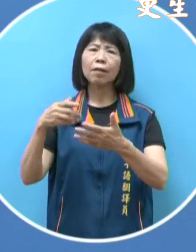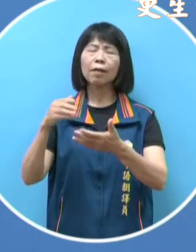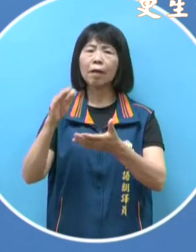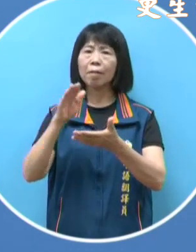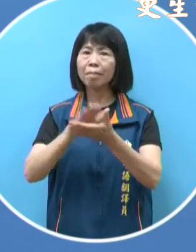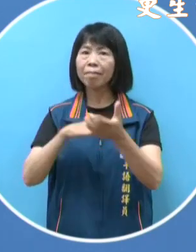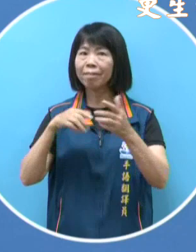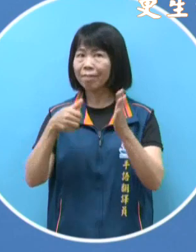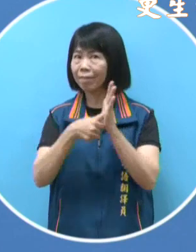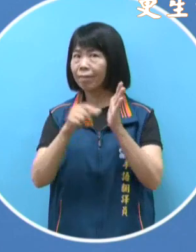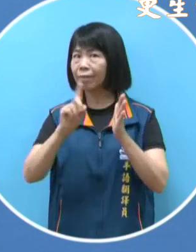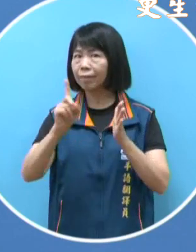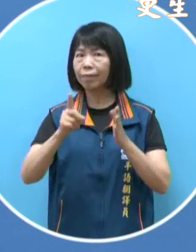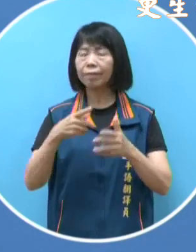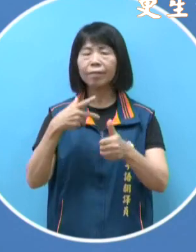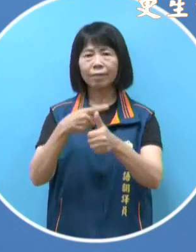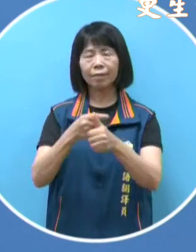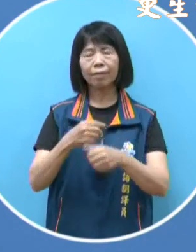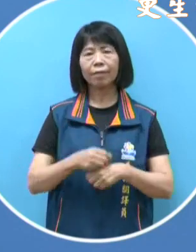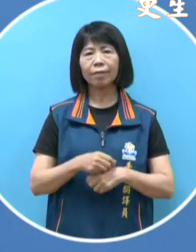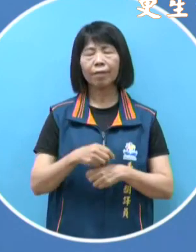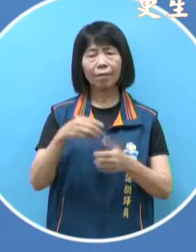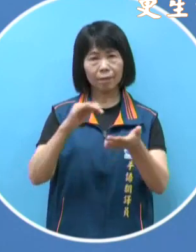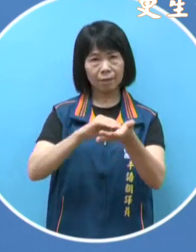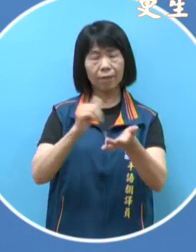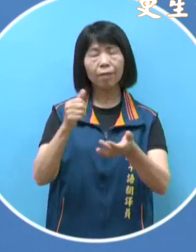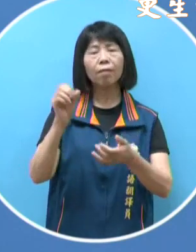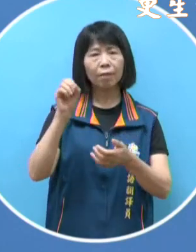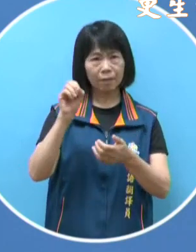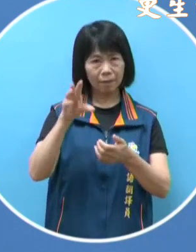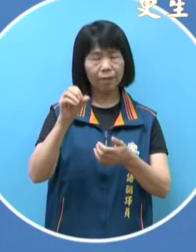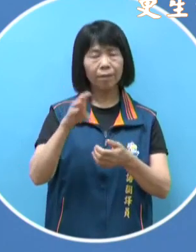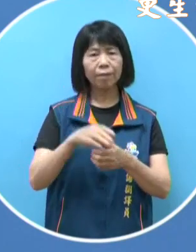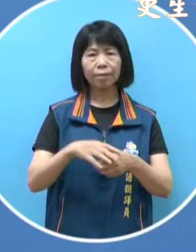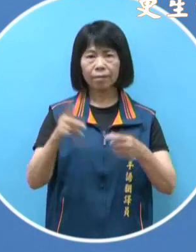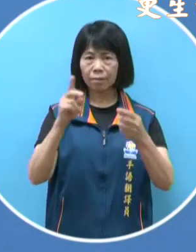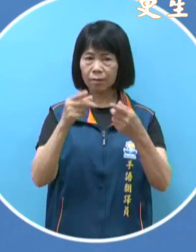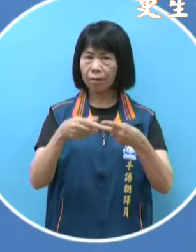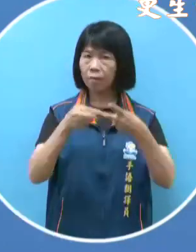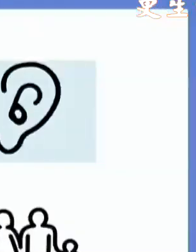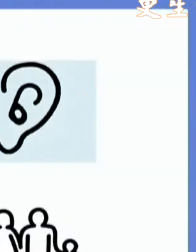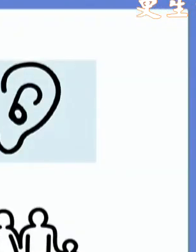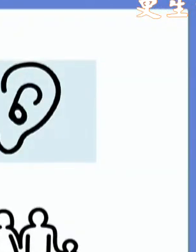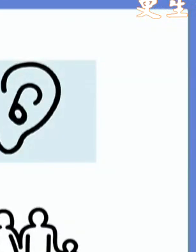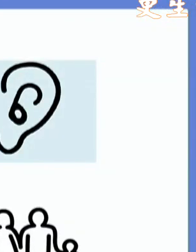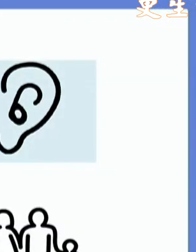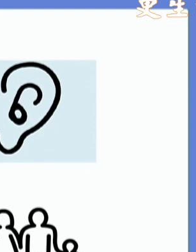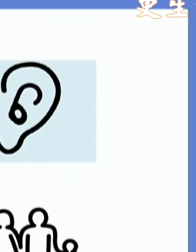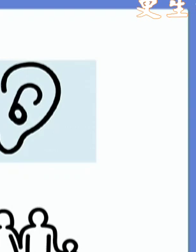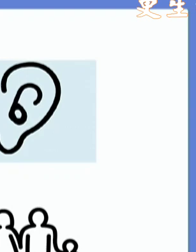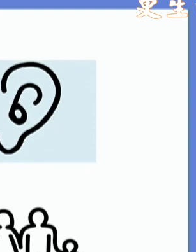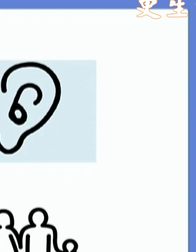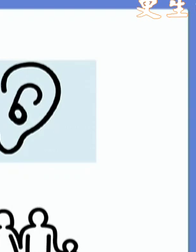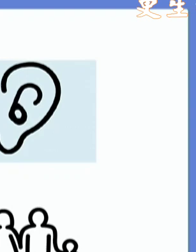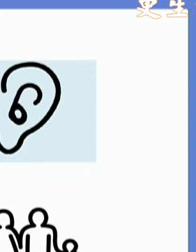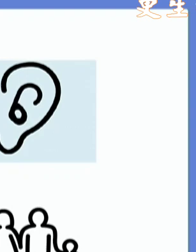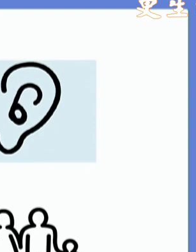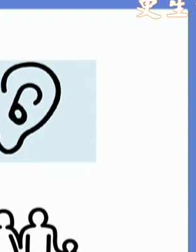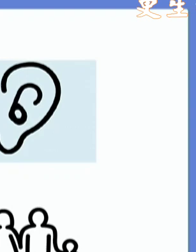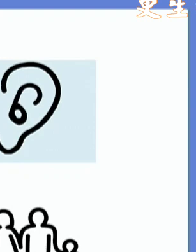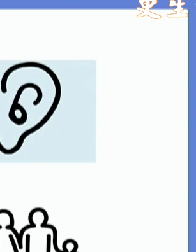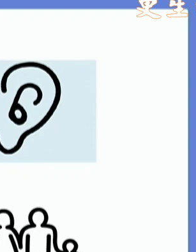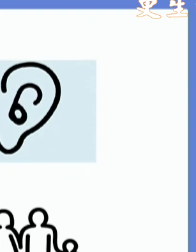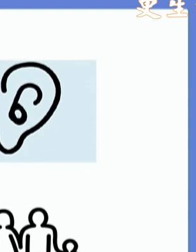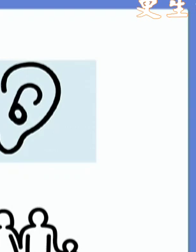听医师的建议，然后来做一个决定。第一个二陪，好，二陪是现场一直不断在重复